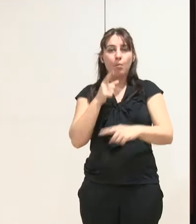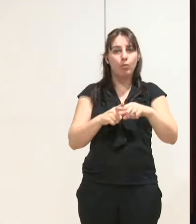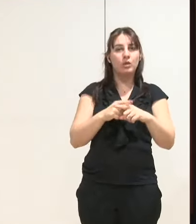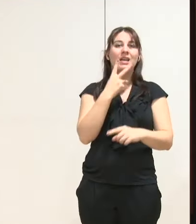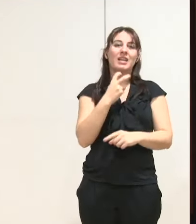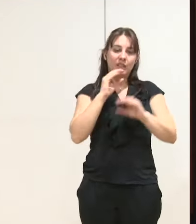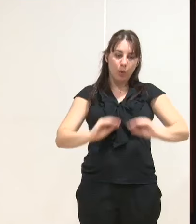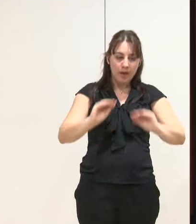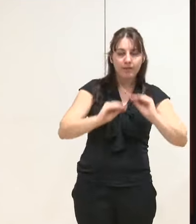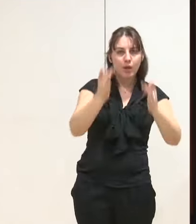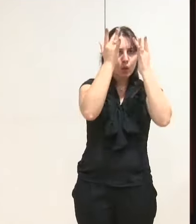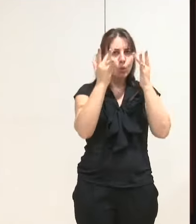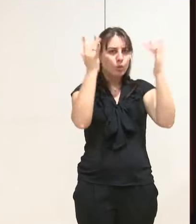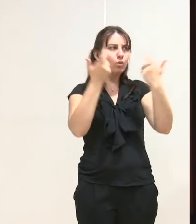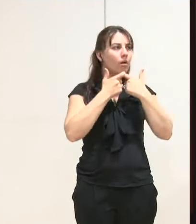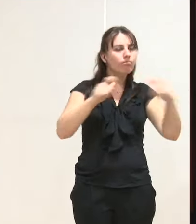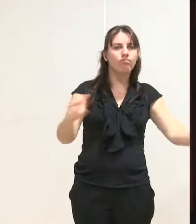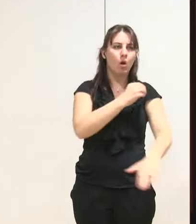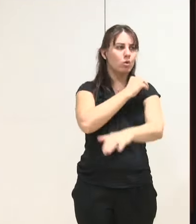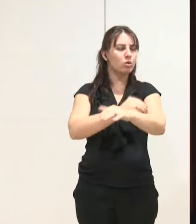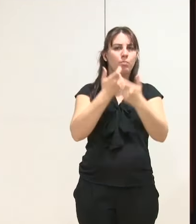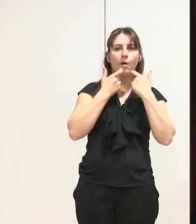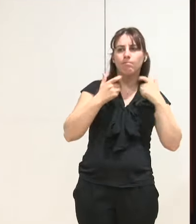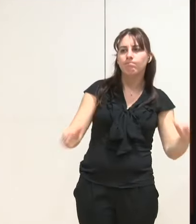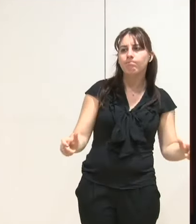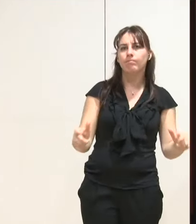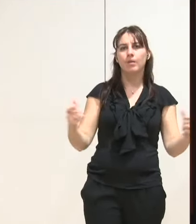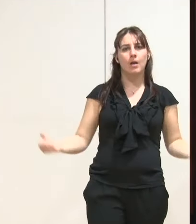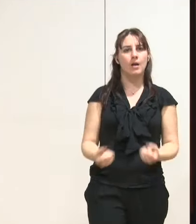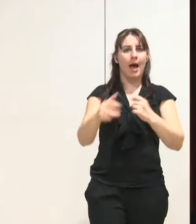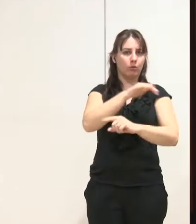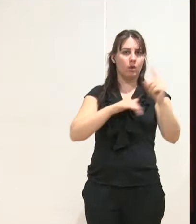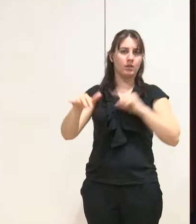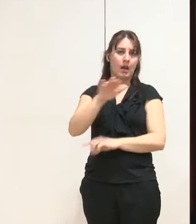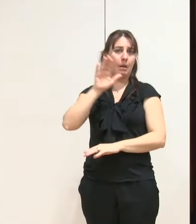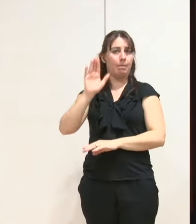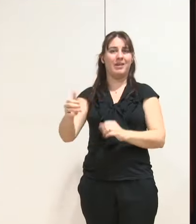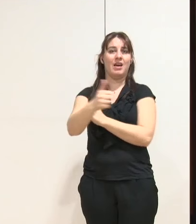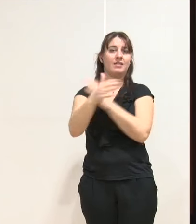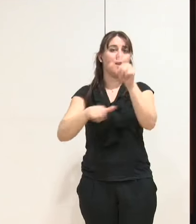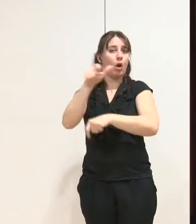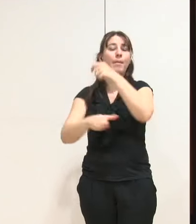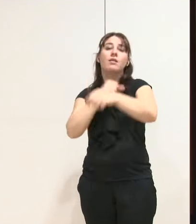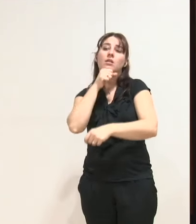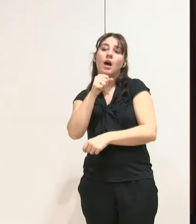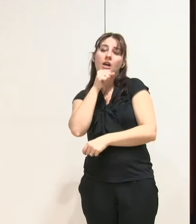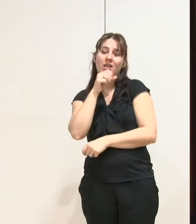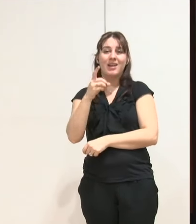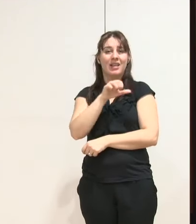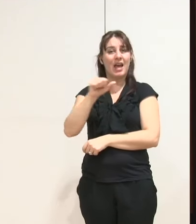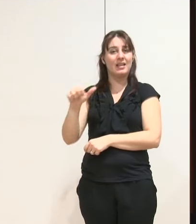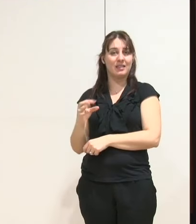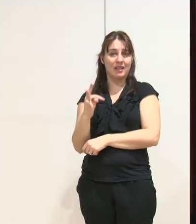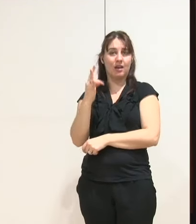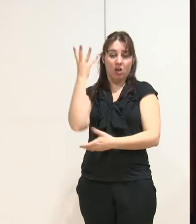l'accès à la culture au sport euh c'est cette action sociale gérontologique que portait la laadast dans le